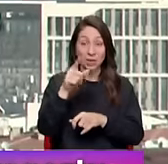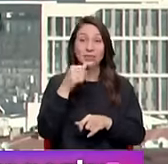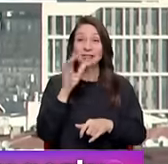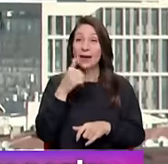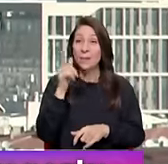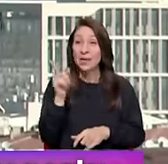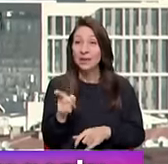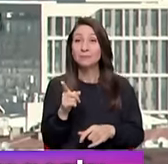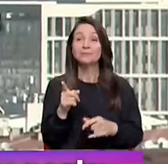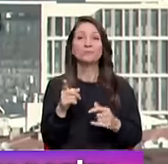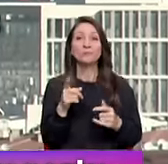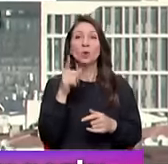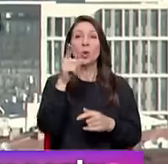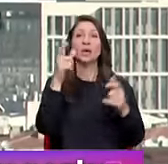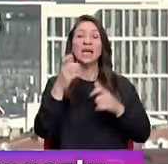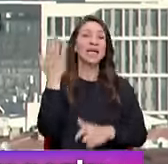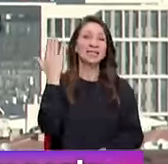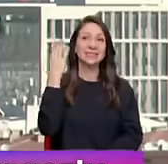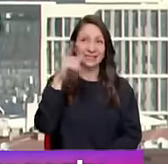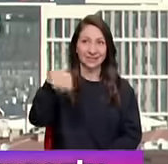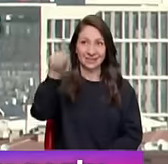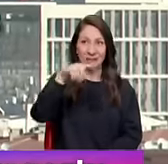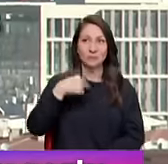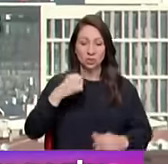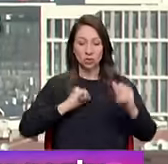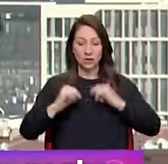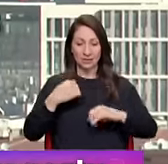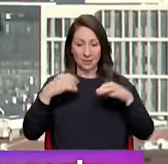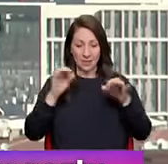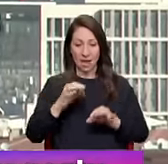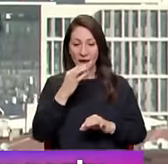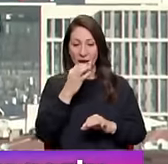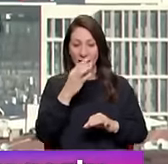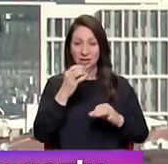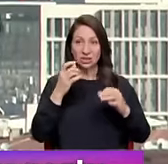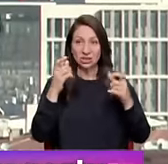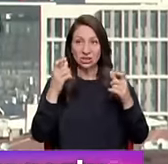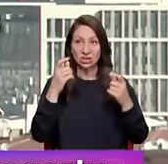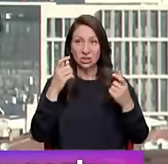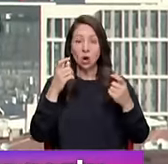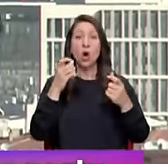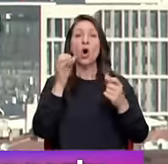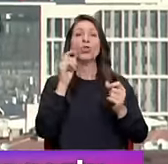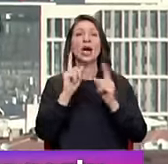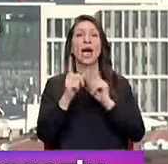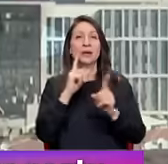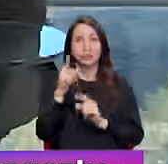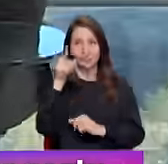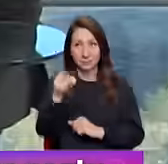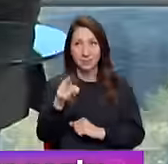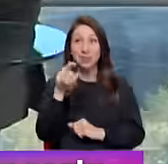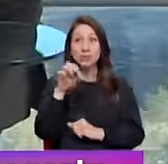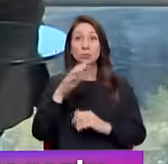abi. Evet. Şimdi orası eskiden biz üniversiteye geldiğimizde Ankara şehirler arası otobüs terminaliydi.